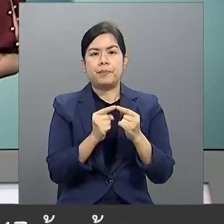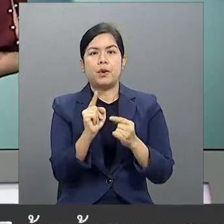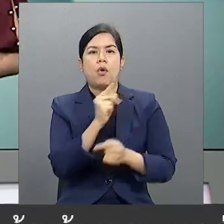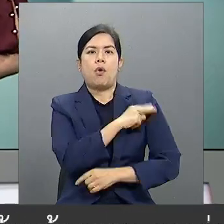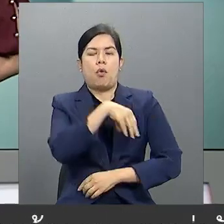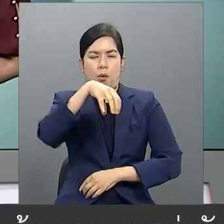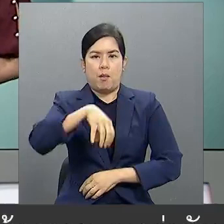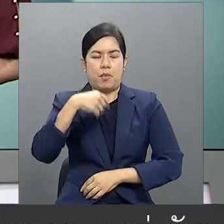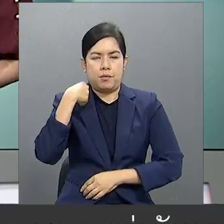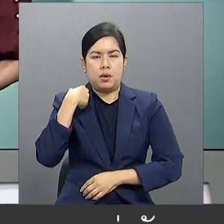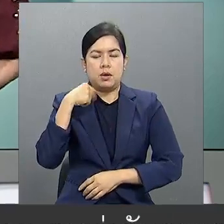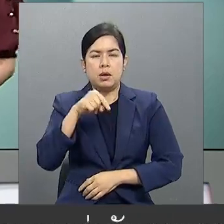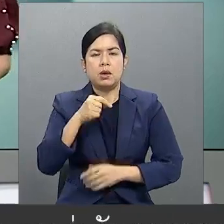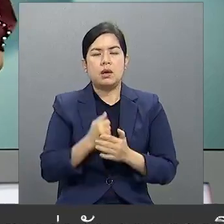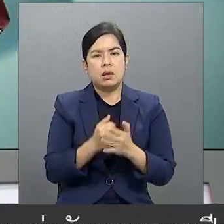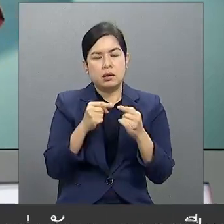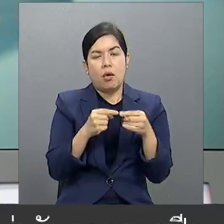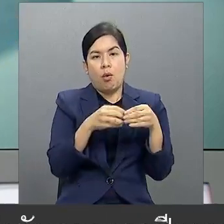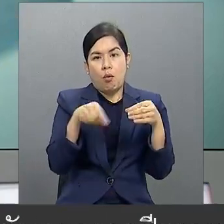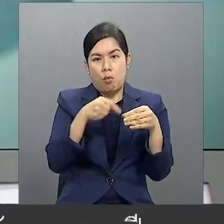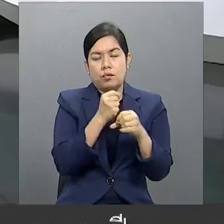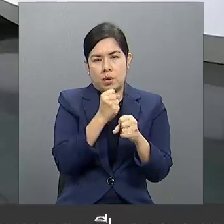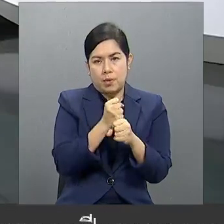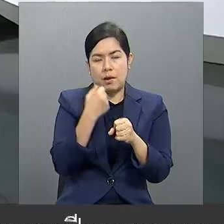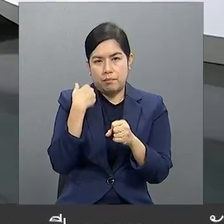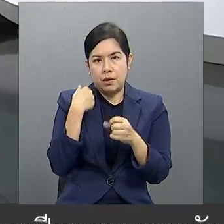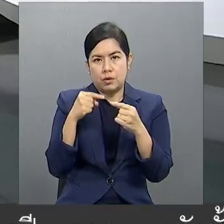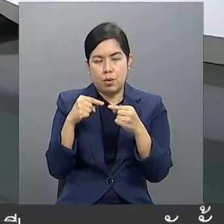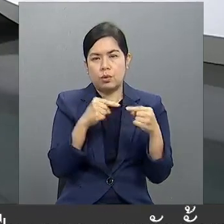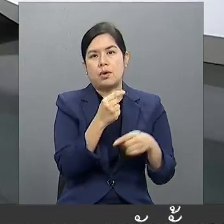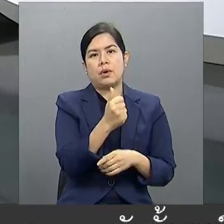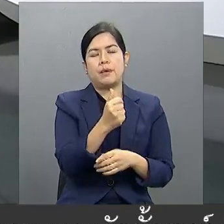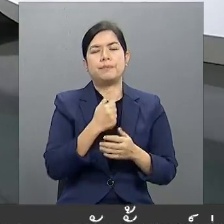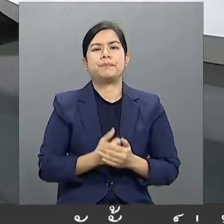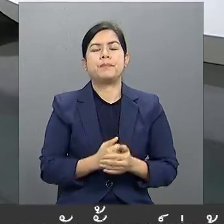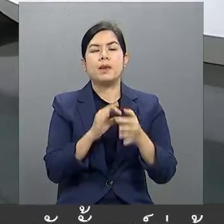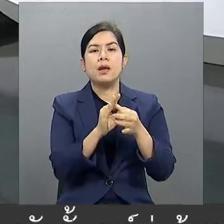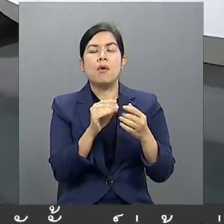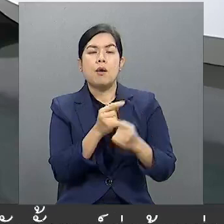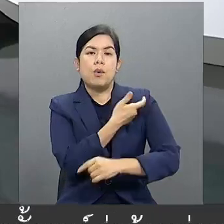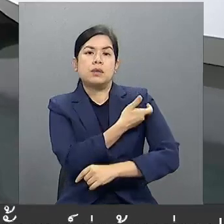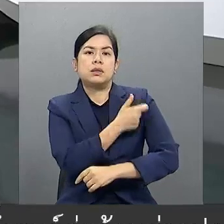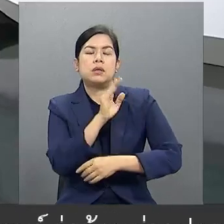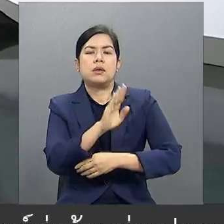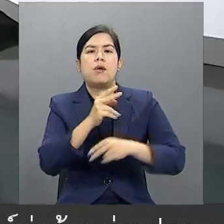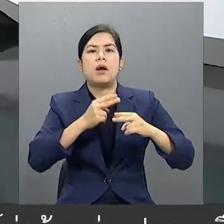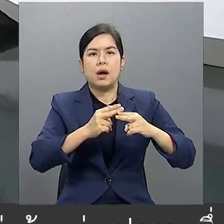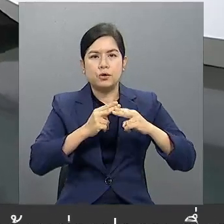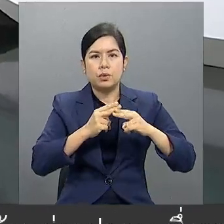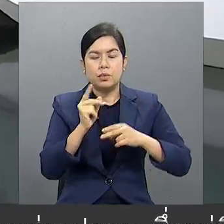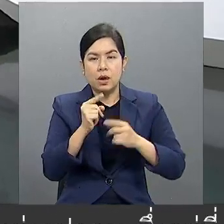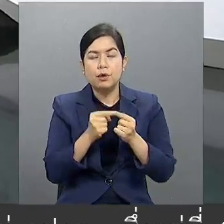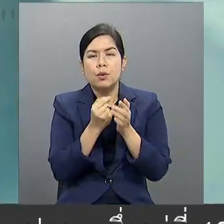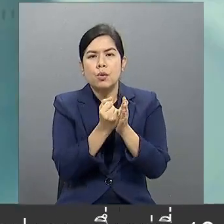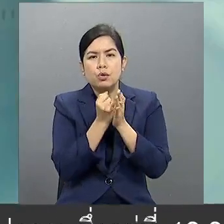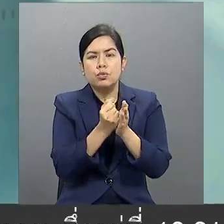างงานเอาไว้ได้ด้วยนะคะคุณอนุชาคุณจิรชาตาคะการฉีดวัคซีนของภาคเอกชนยังเป็นการช่วยกระจายในภาครัฐนะคะ